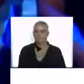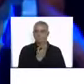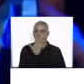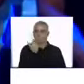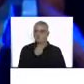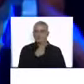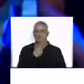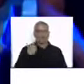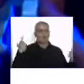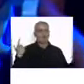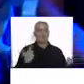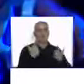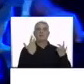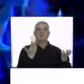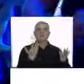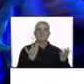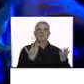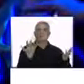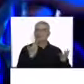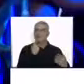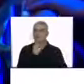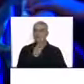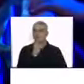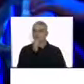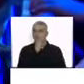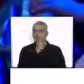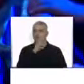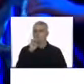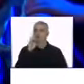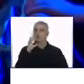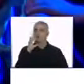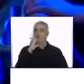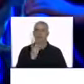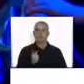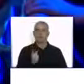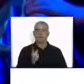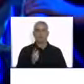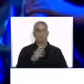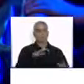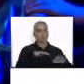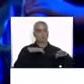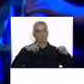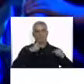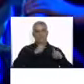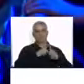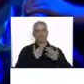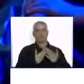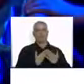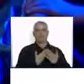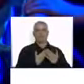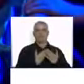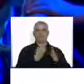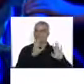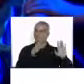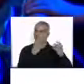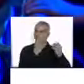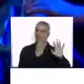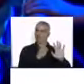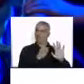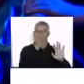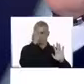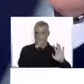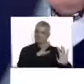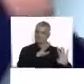היה קרנבל, איך אמר, אז אמר רותם כהן, בלומפילד נהיה כמו בית כנסת. צייב, אבל שנייה, יואב,